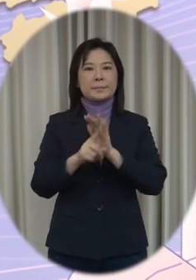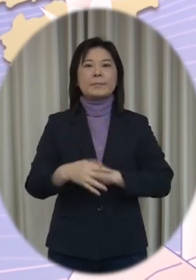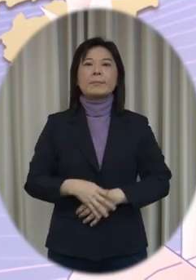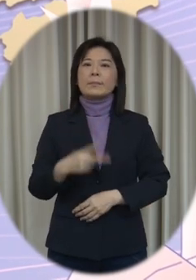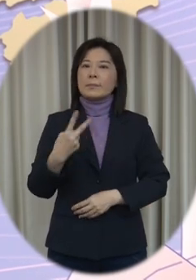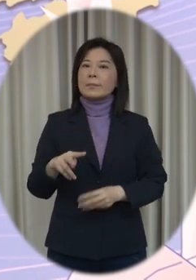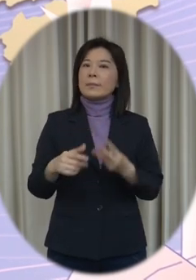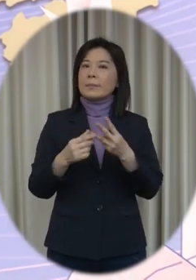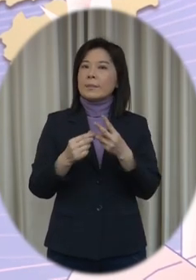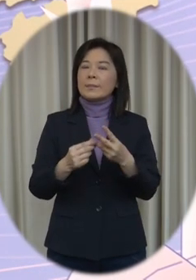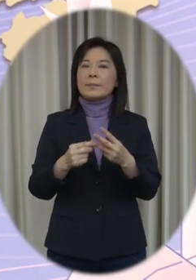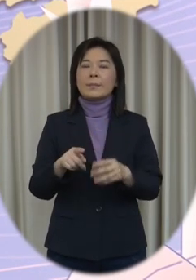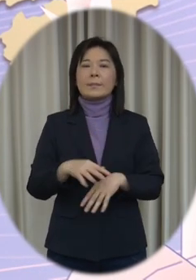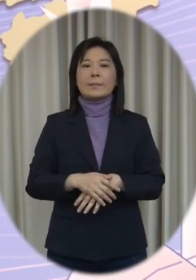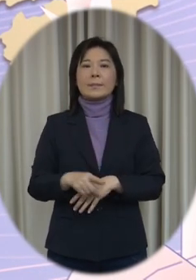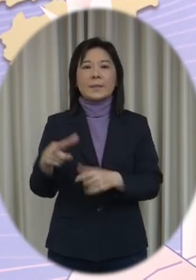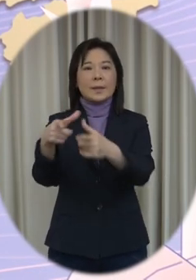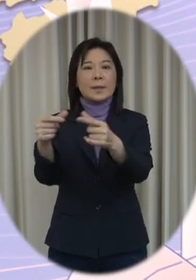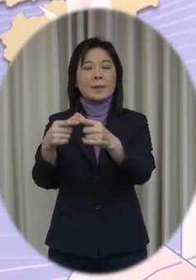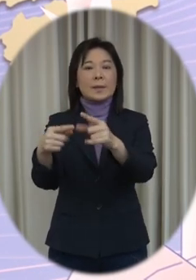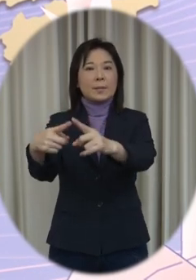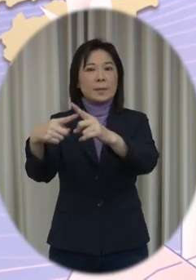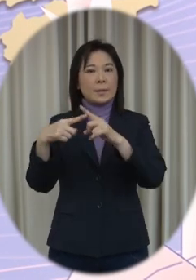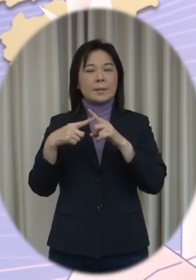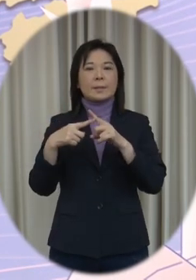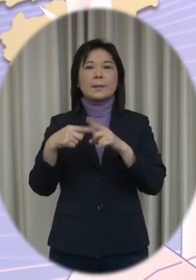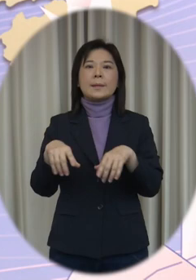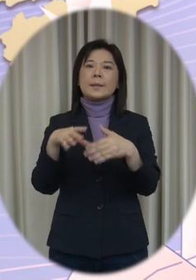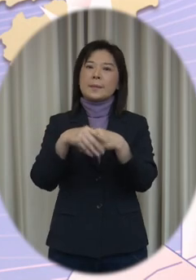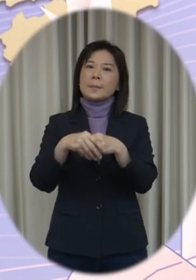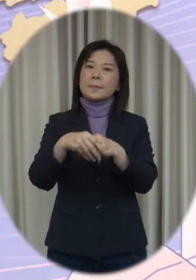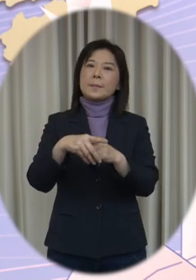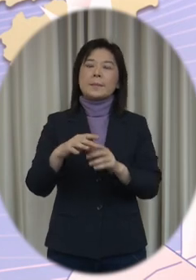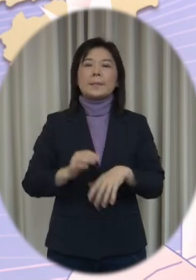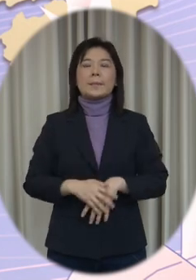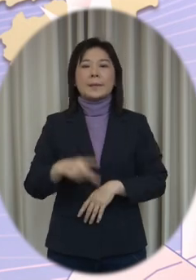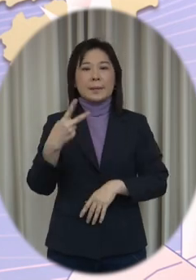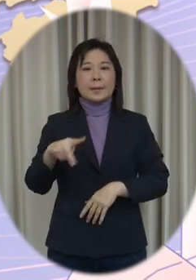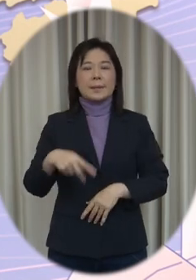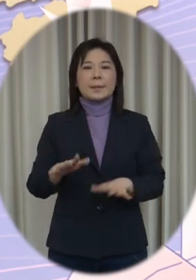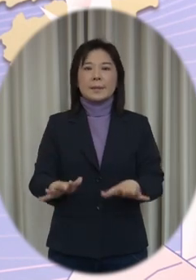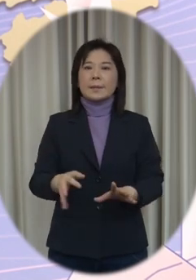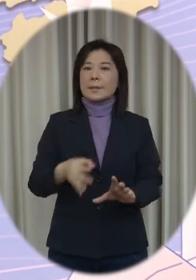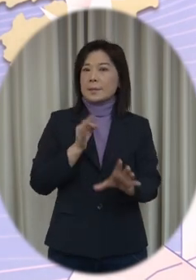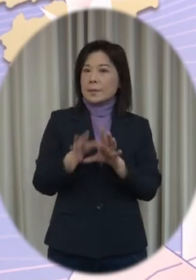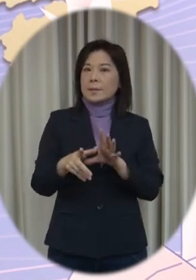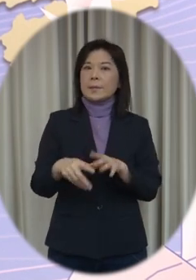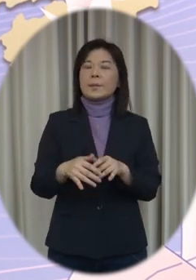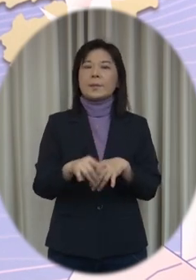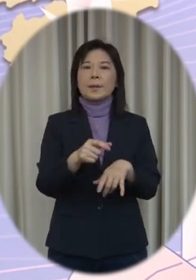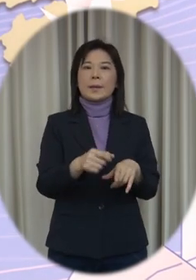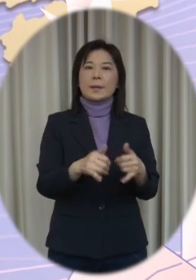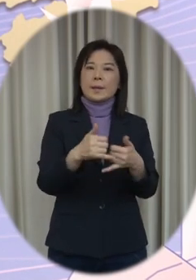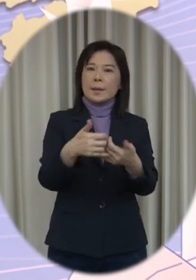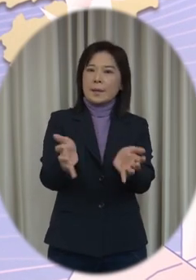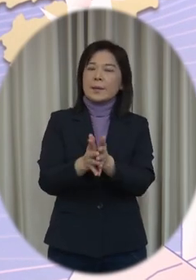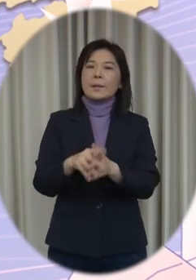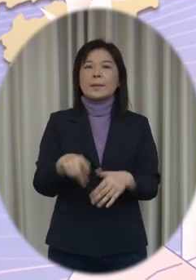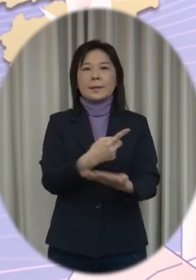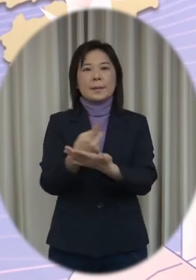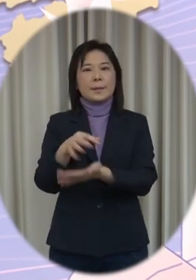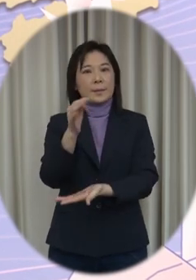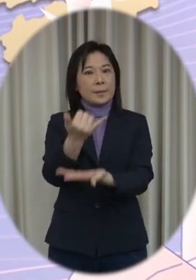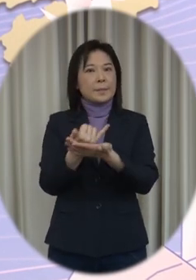有我们来自日本的好朋友，以及这次捐款的团体，各位贵宾大家好。